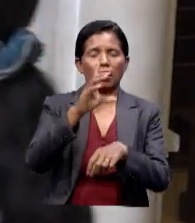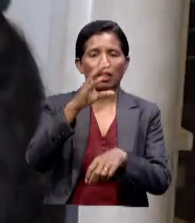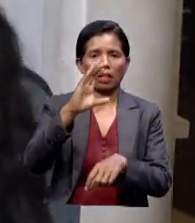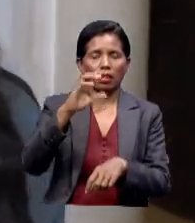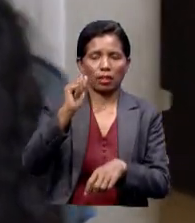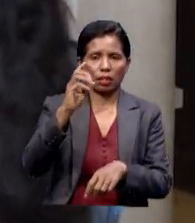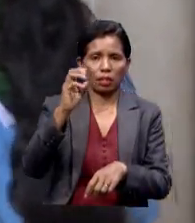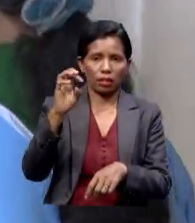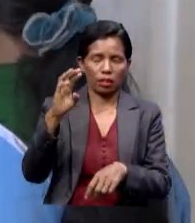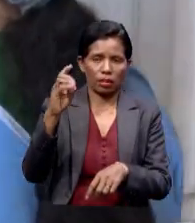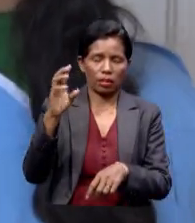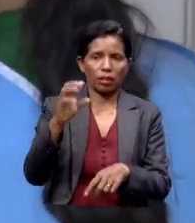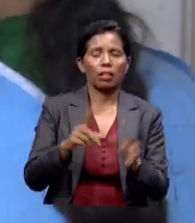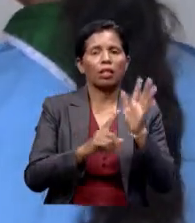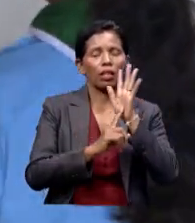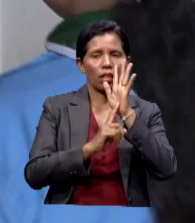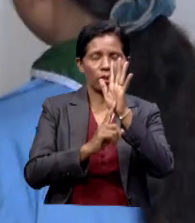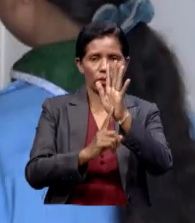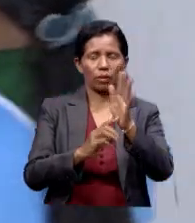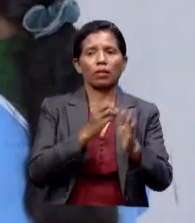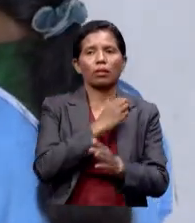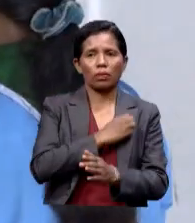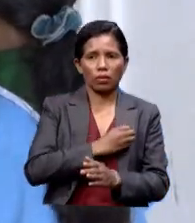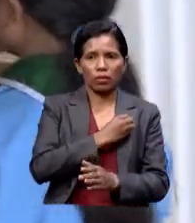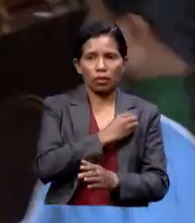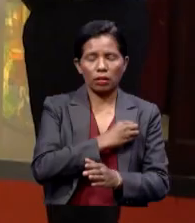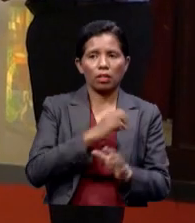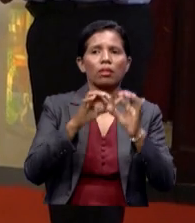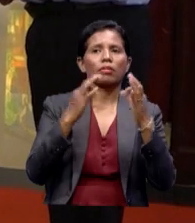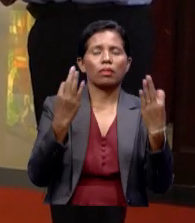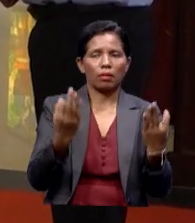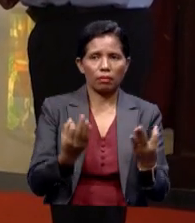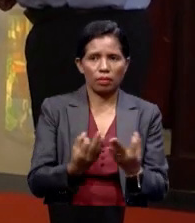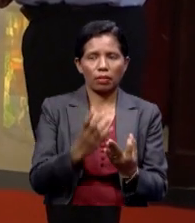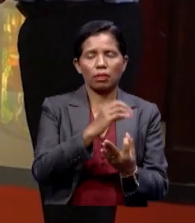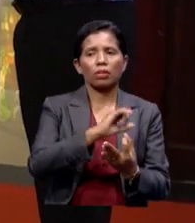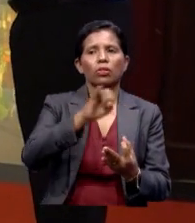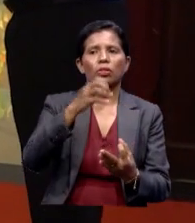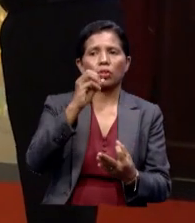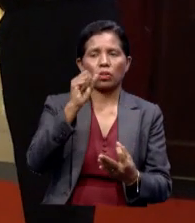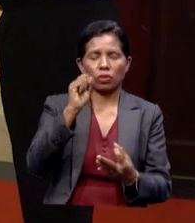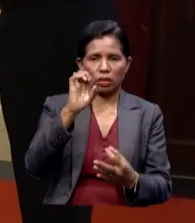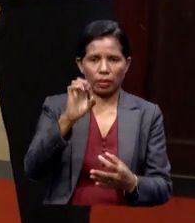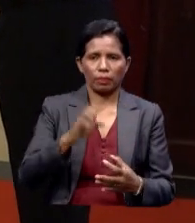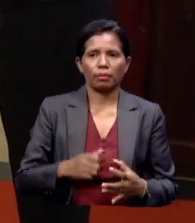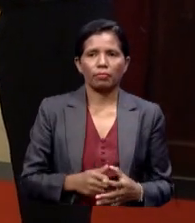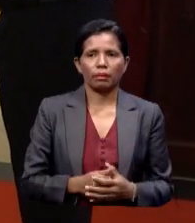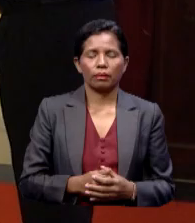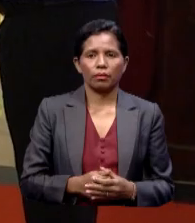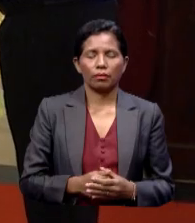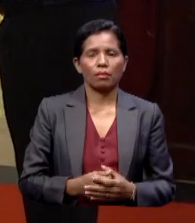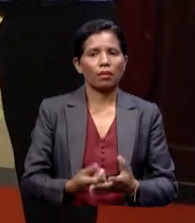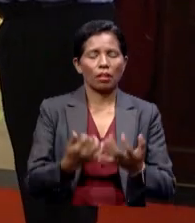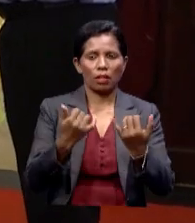dili ho di hato sentido condolensi aba familia matebian Monsenhor José Antonio da Costa. Dedaung